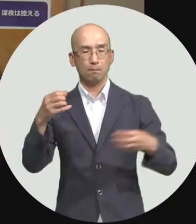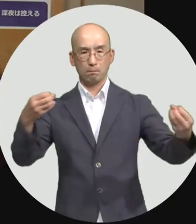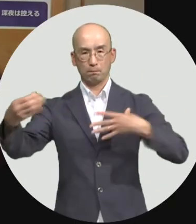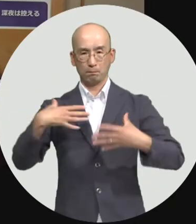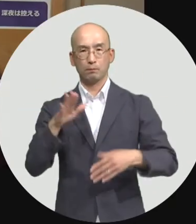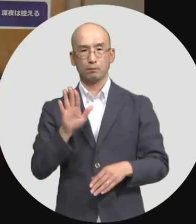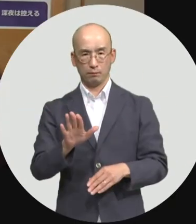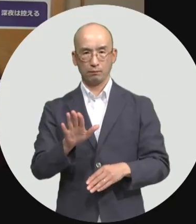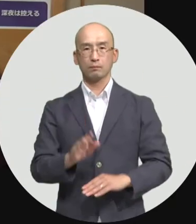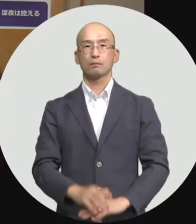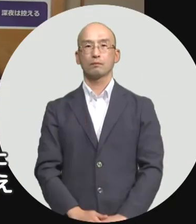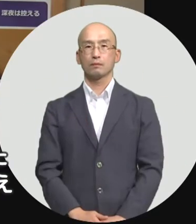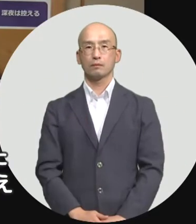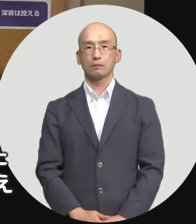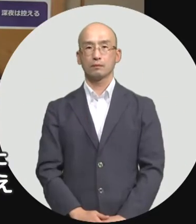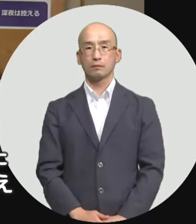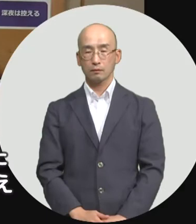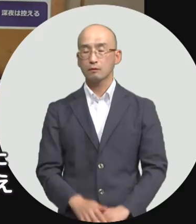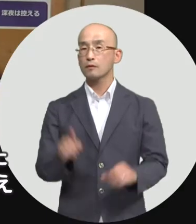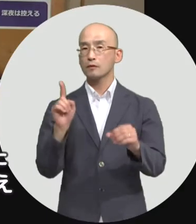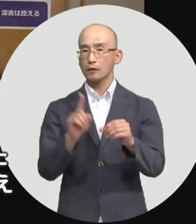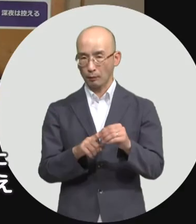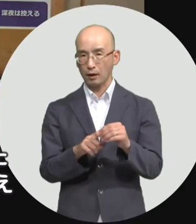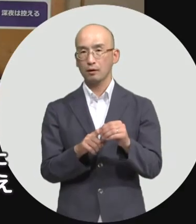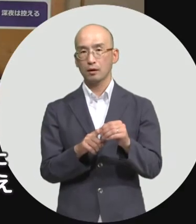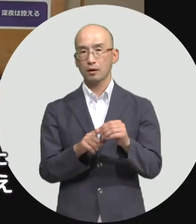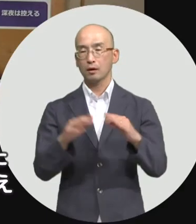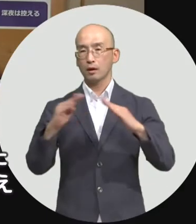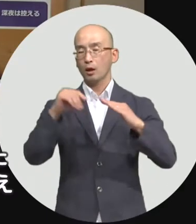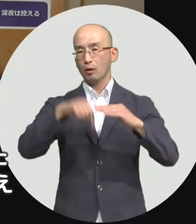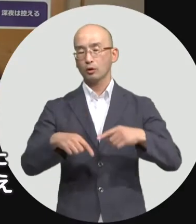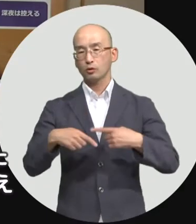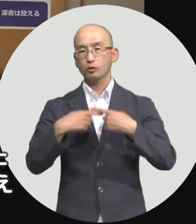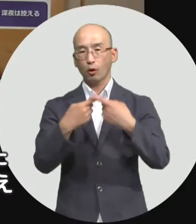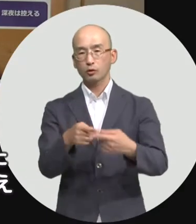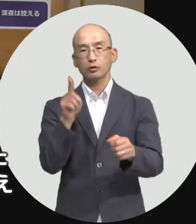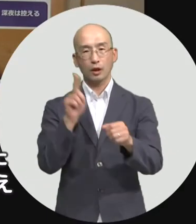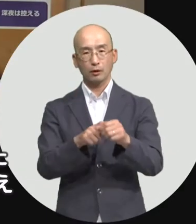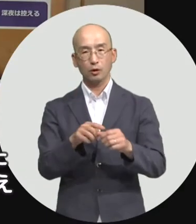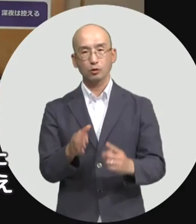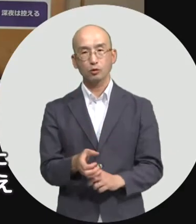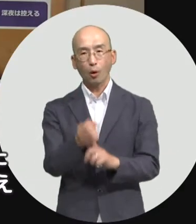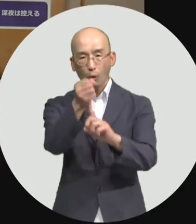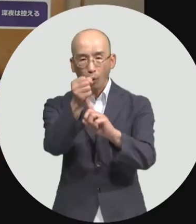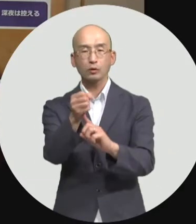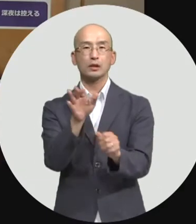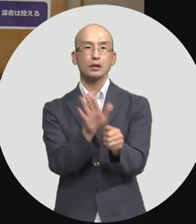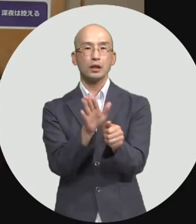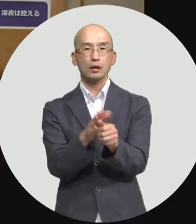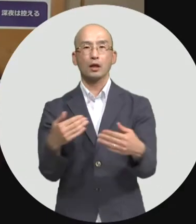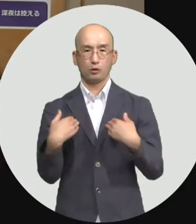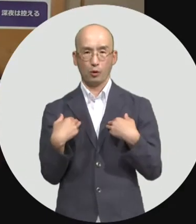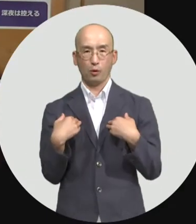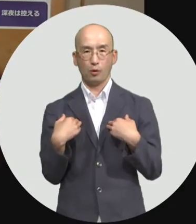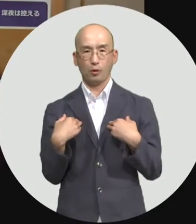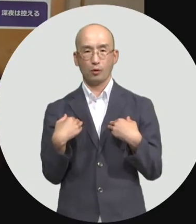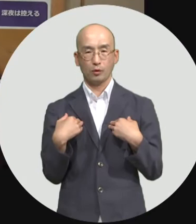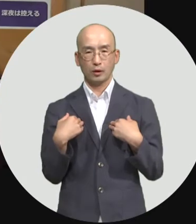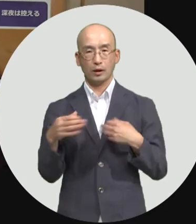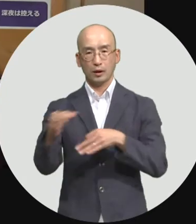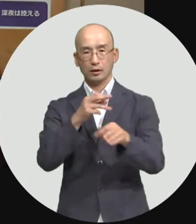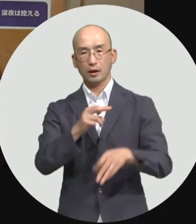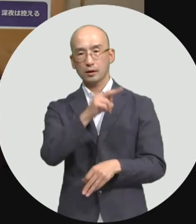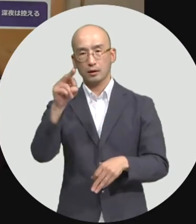。まあ、このためテレワーク導入に向けた総合的な支援が不可欠であると考えまして、京都経済センターの3階